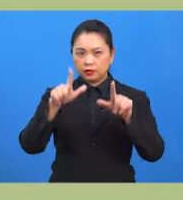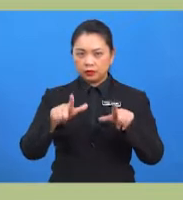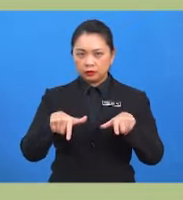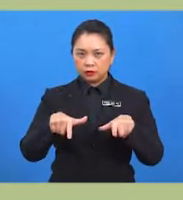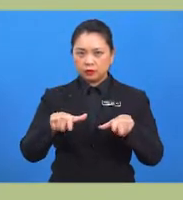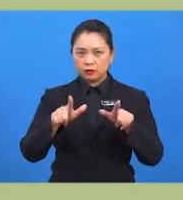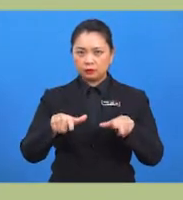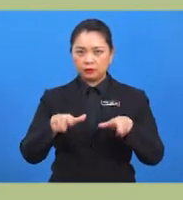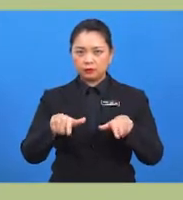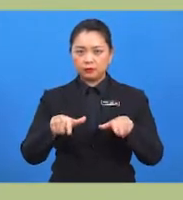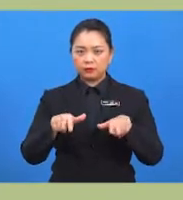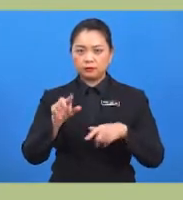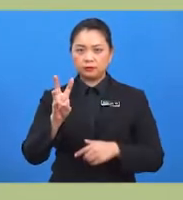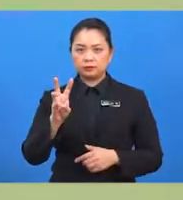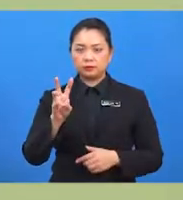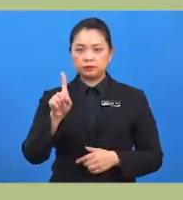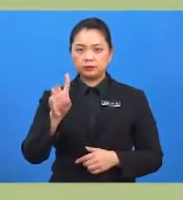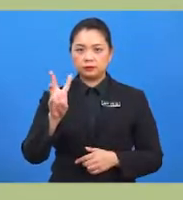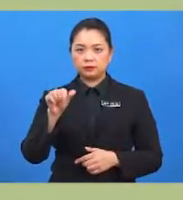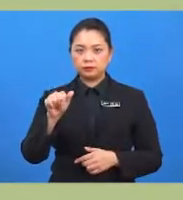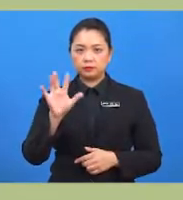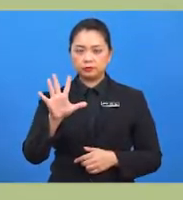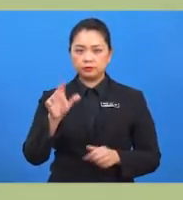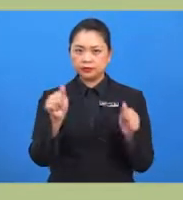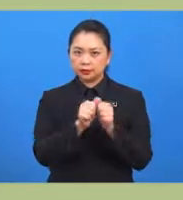Natrium karbonat dengan berhati-hati